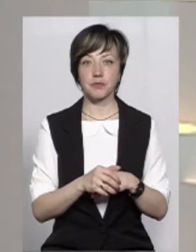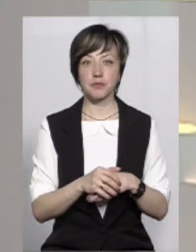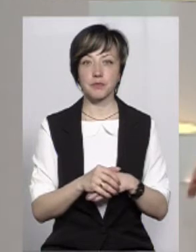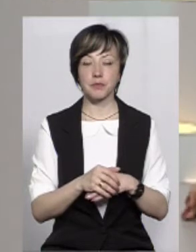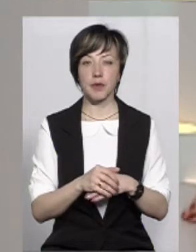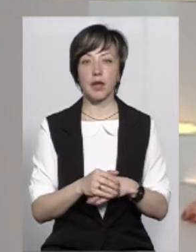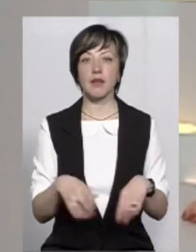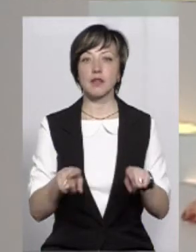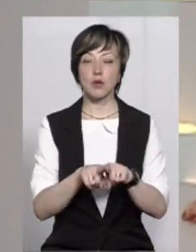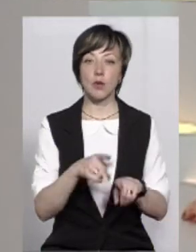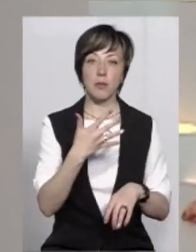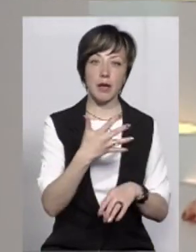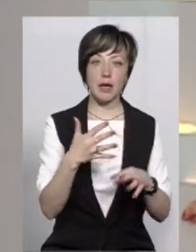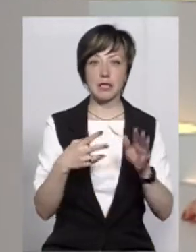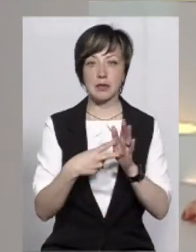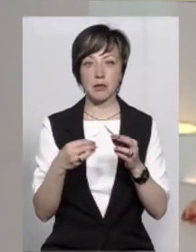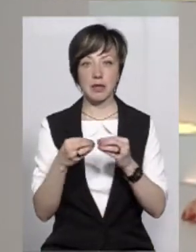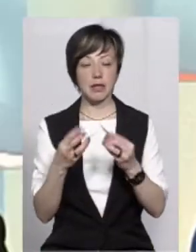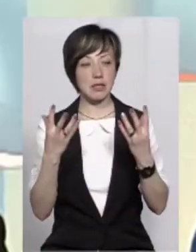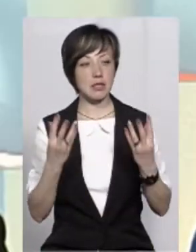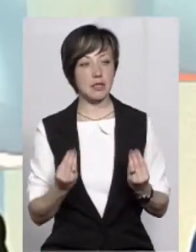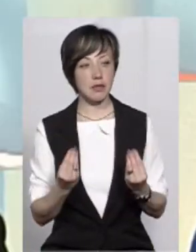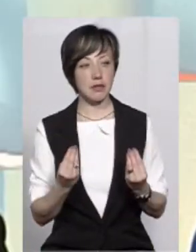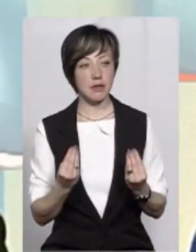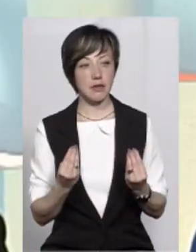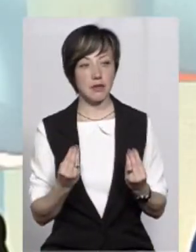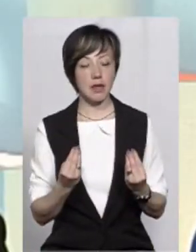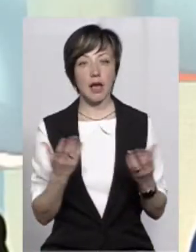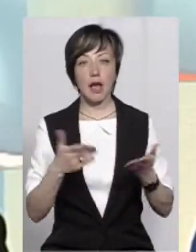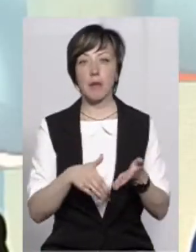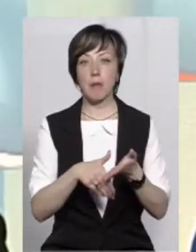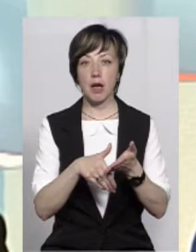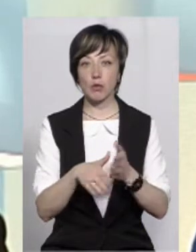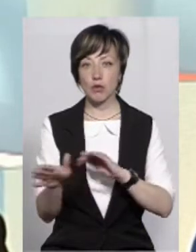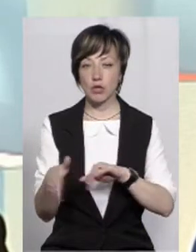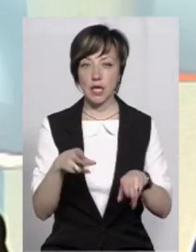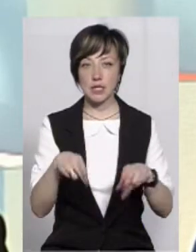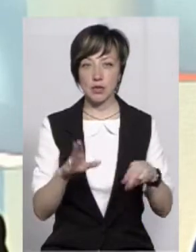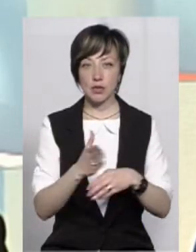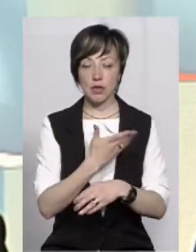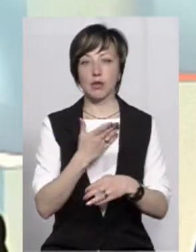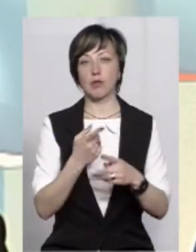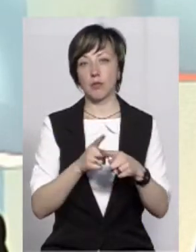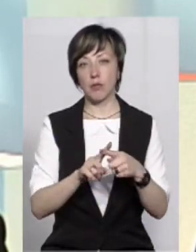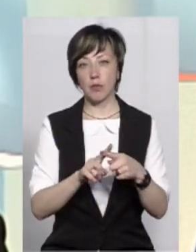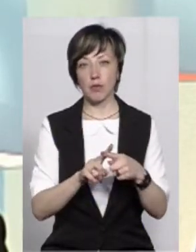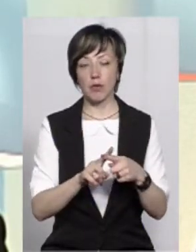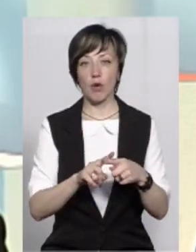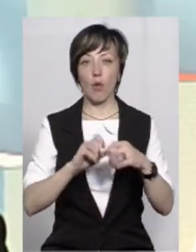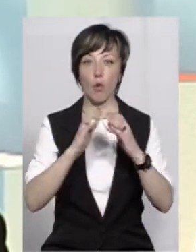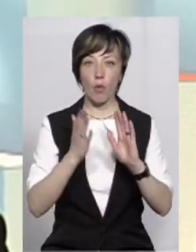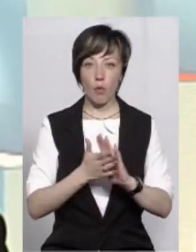тобто все одно, якихось 5-7-10 днів, в залежності від того, яким методом пройшла стерилізація, чи вона прийшла боковим швом, чи вона прийшла, ну,